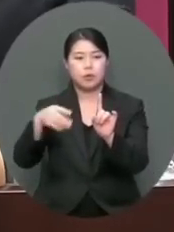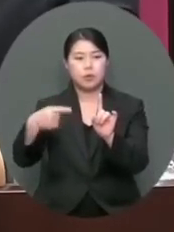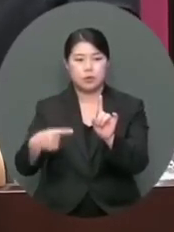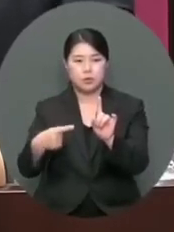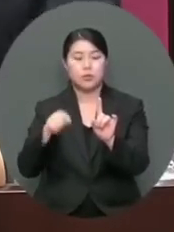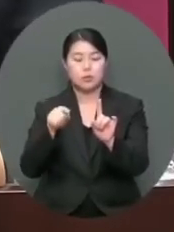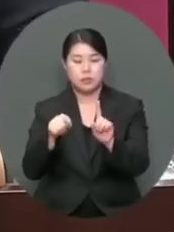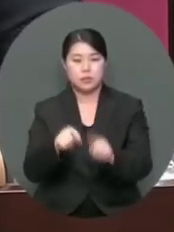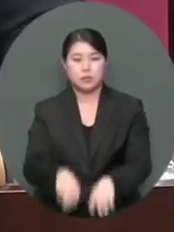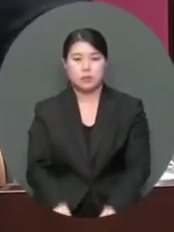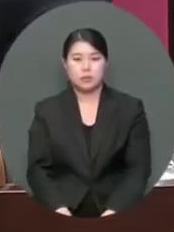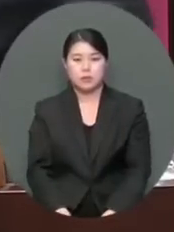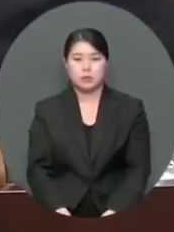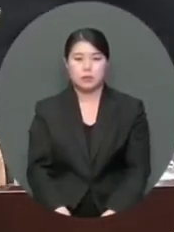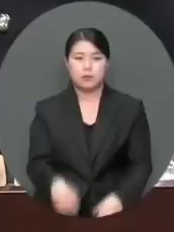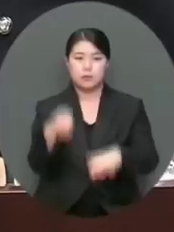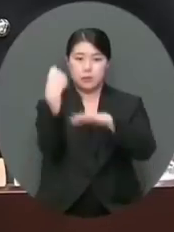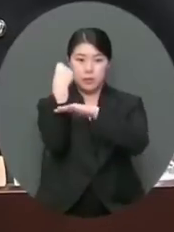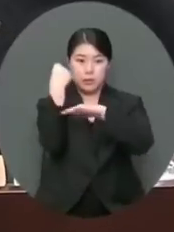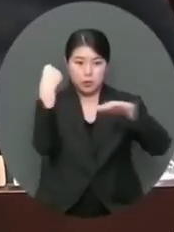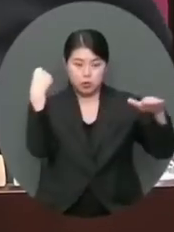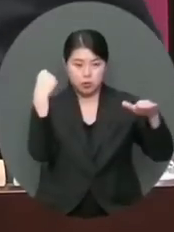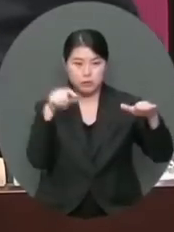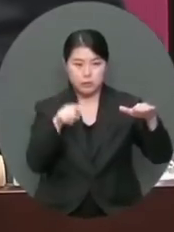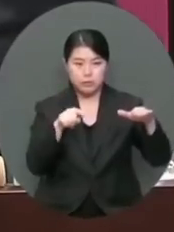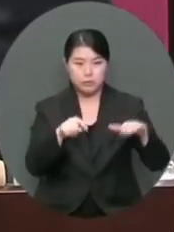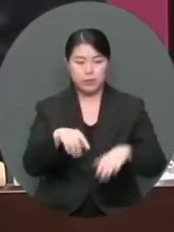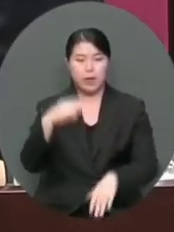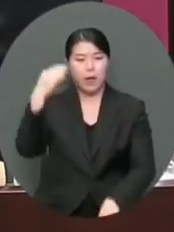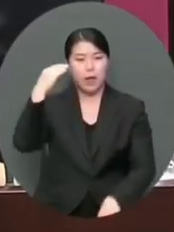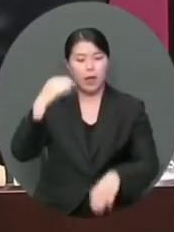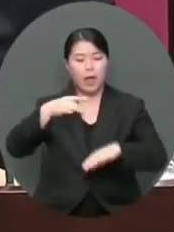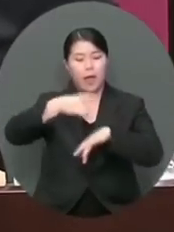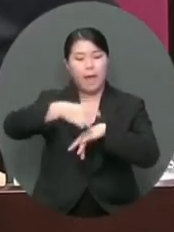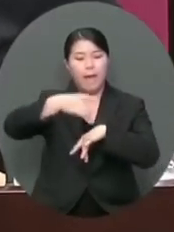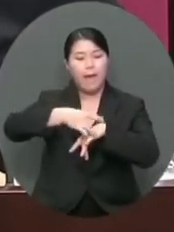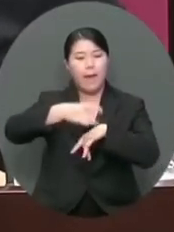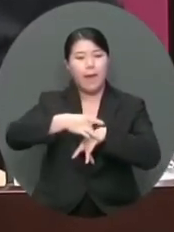1밀리시버트 기준이라는 거는 우리가 엑스레이를 한번 찍으면